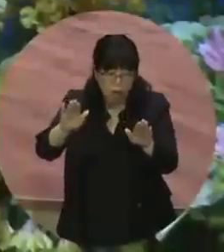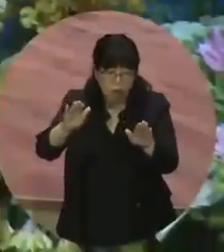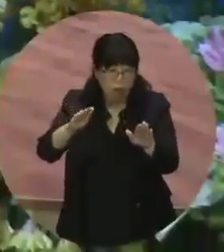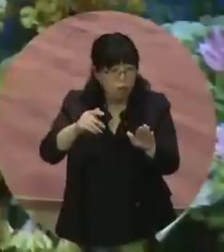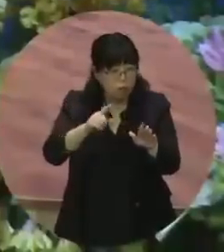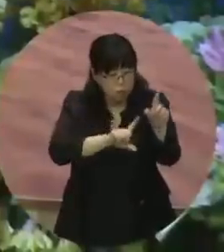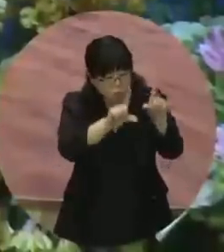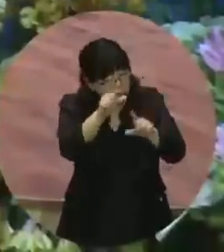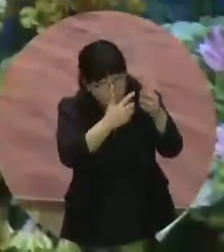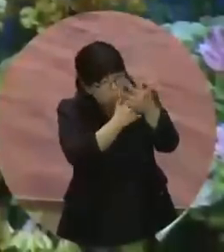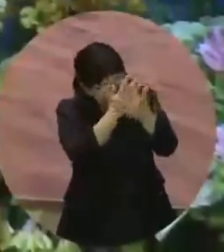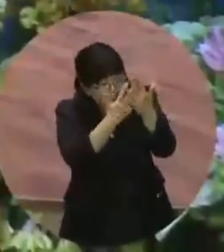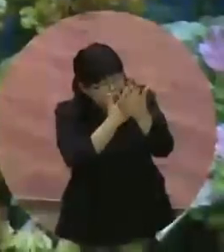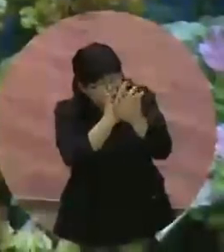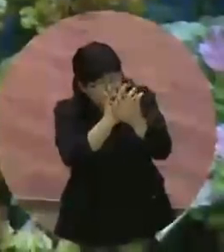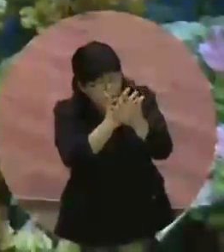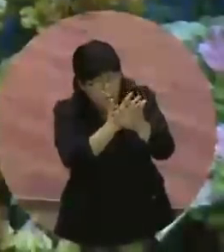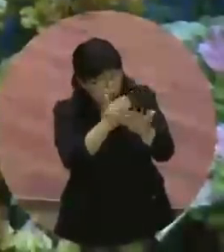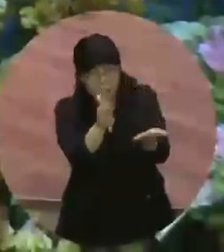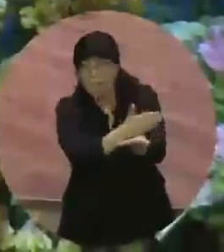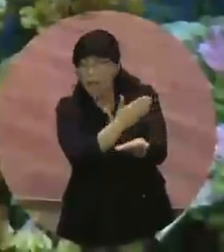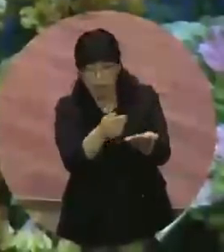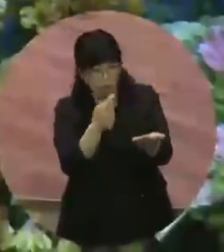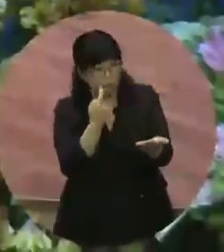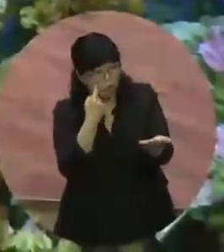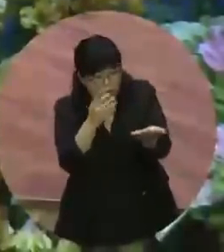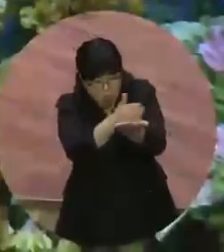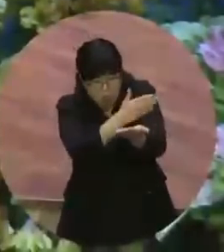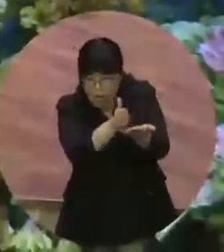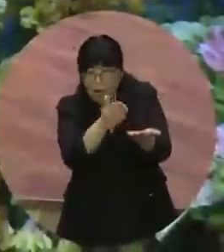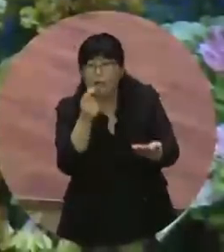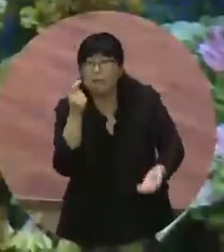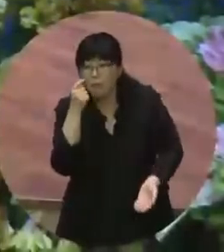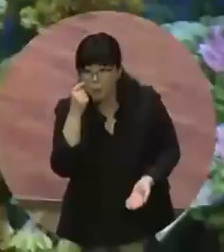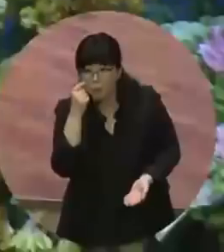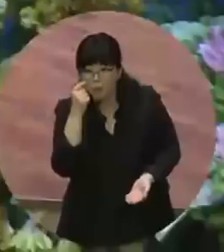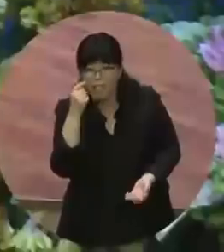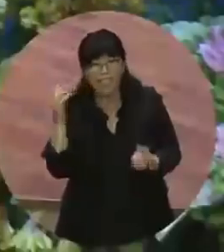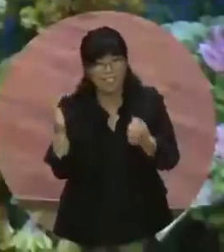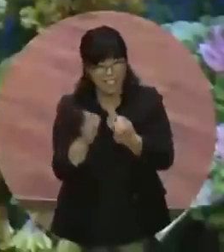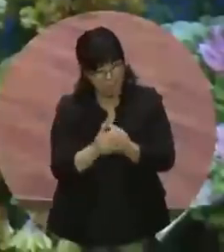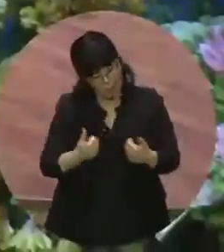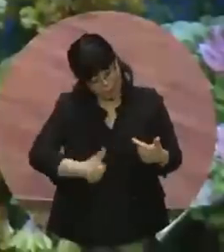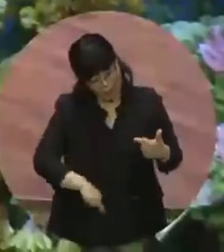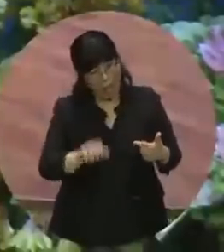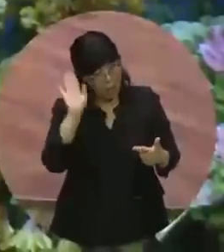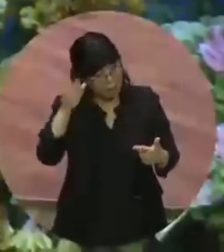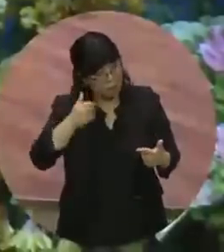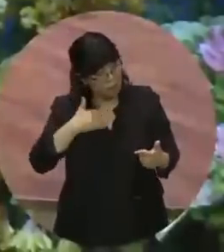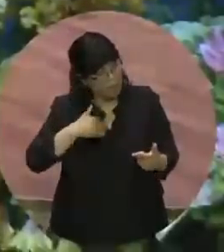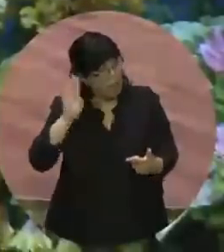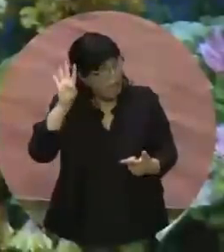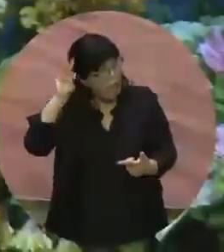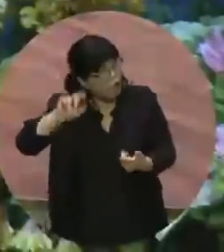하고 이제 미래를 대비하죠. 후대를 위해서. 그래서 그것이